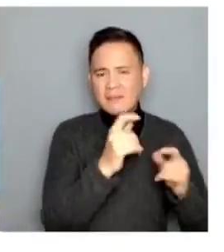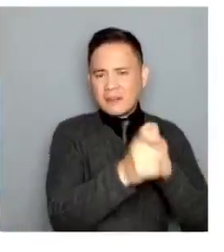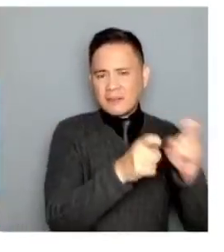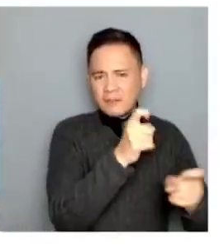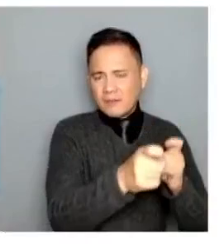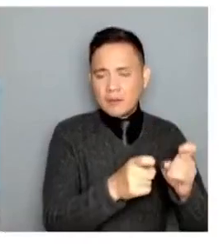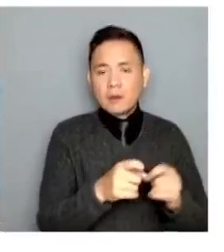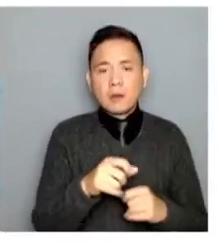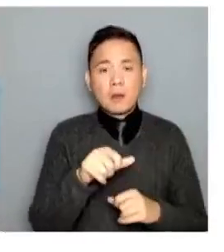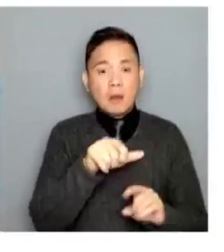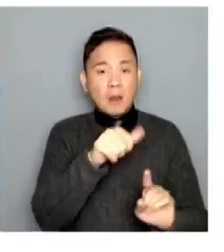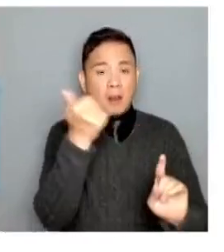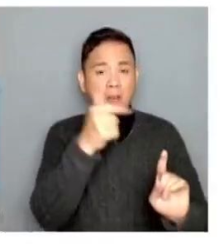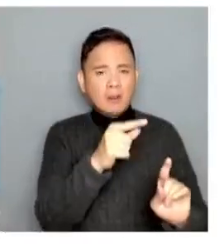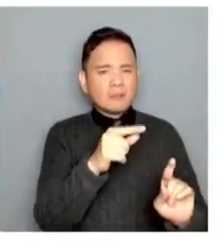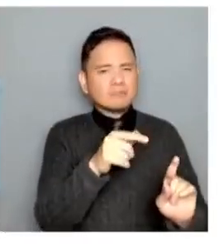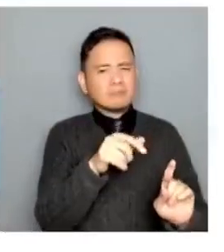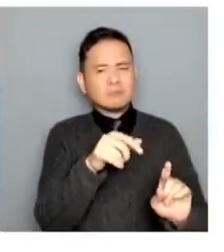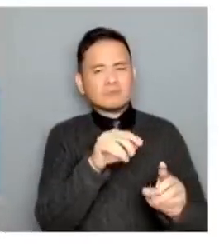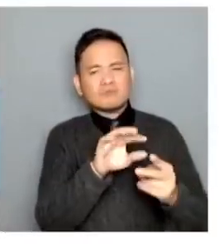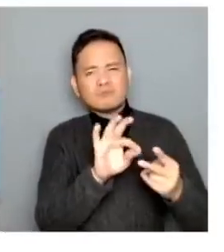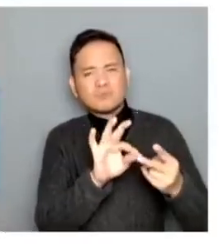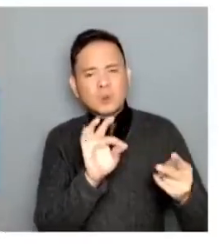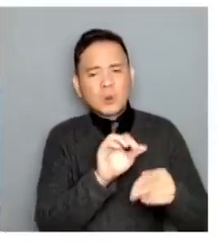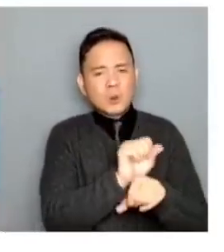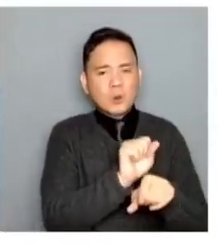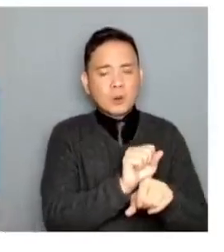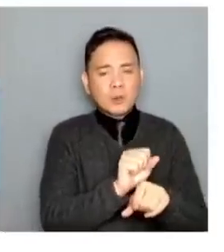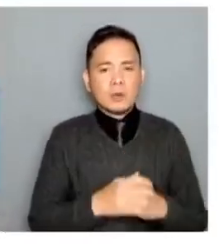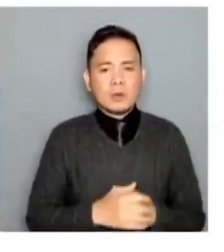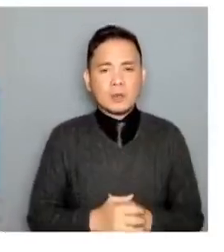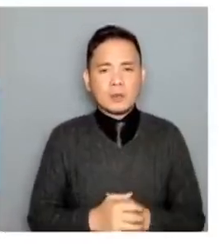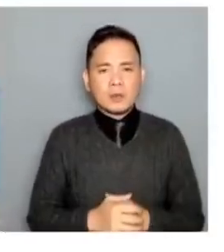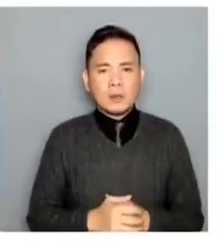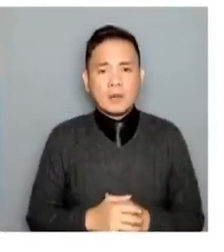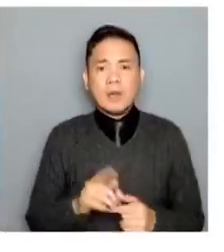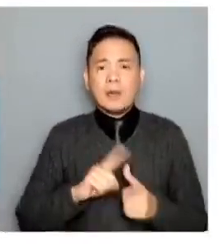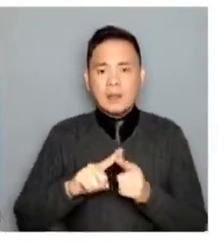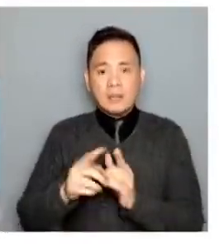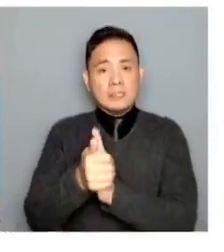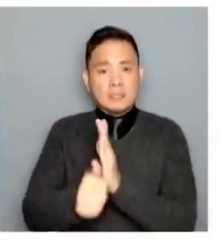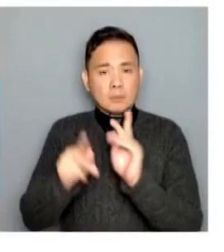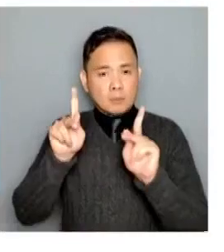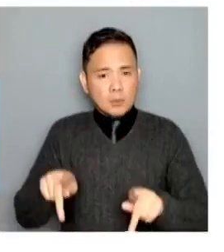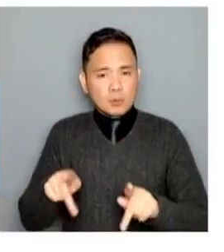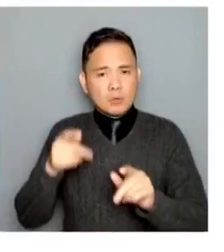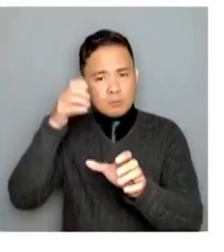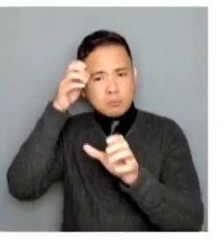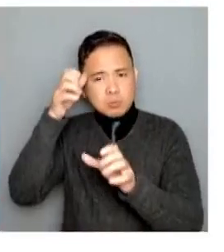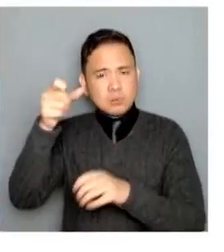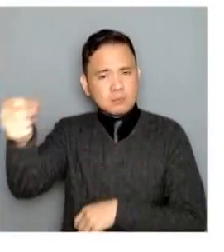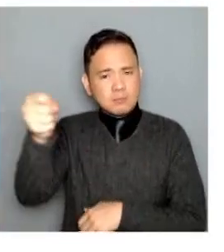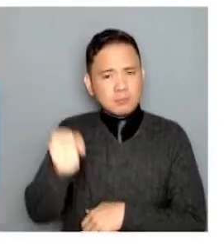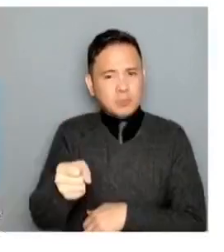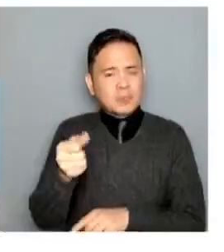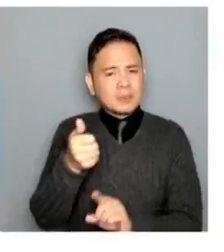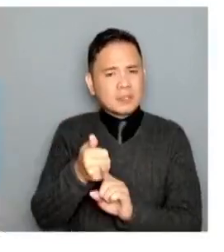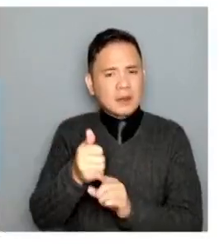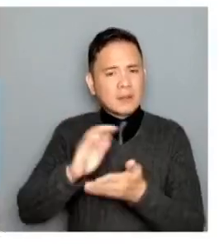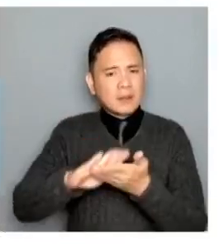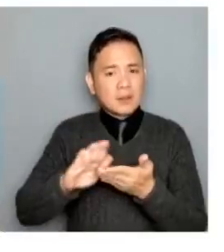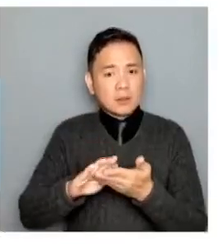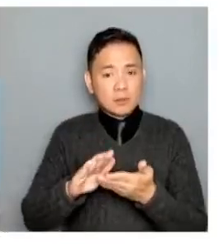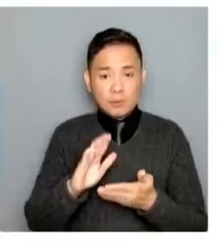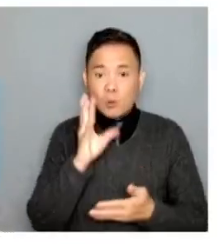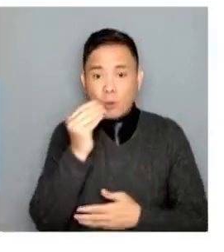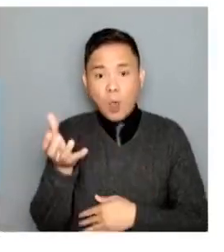trabaho, then yung kung sino yung talagang kailangan na magtrabaho for that, na dapat yung may-ari, lumabas na din po yung may-ari. And sino